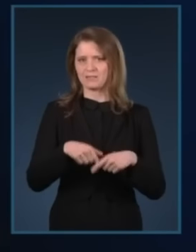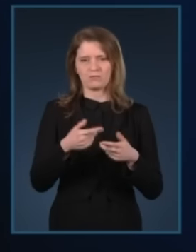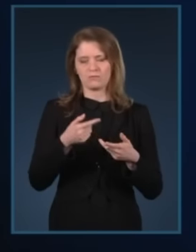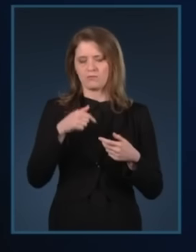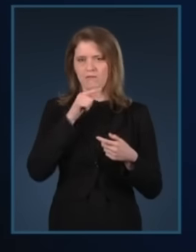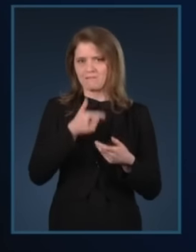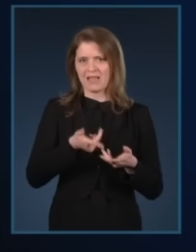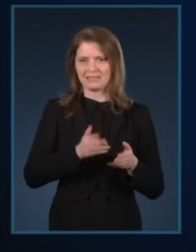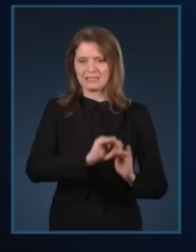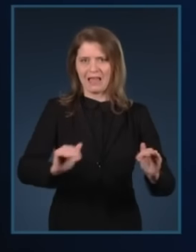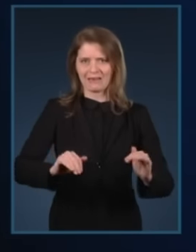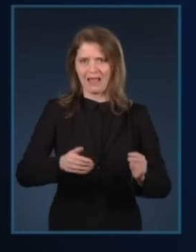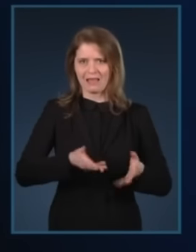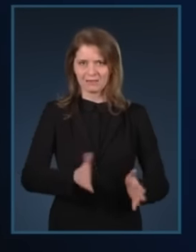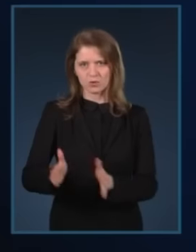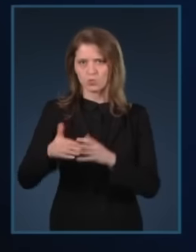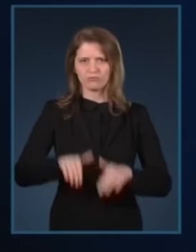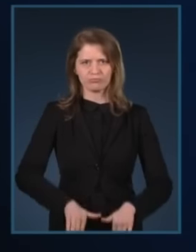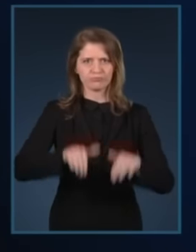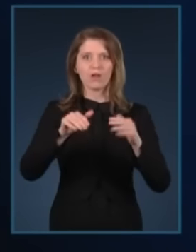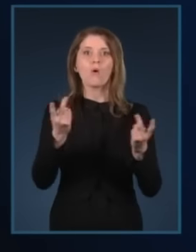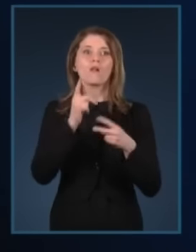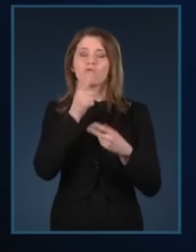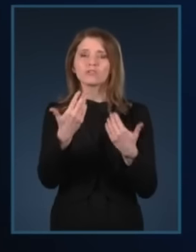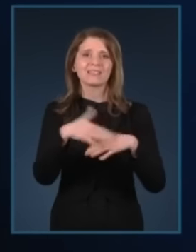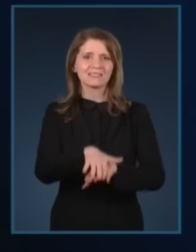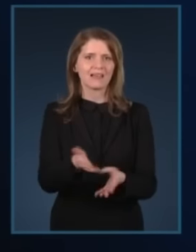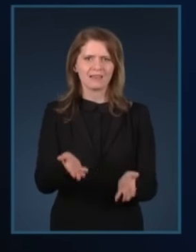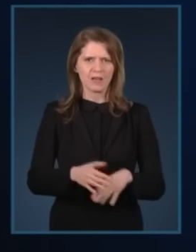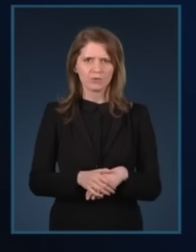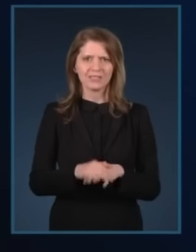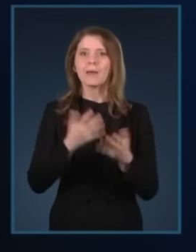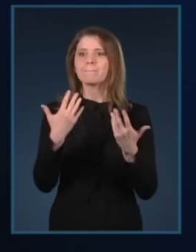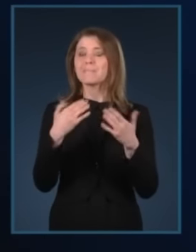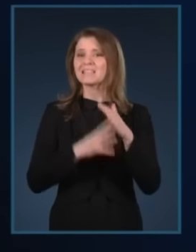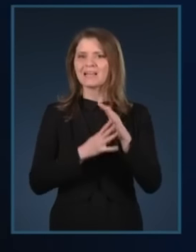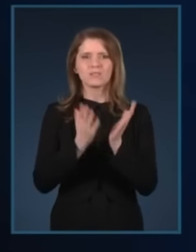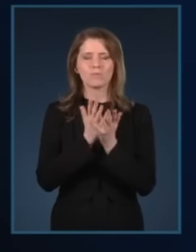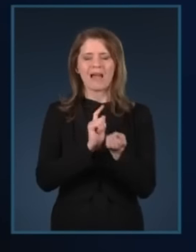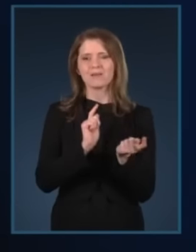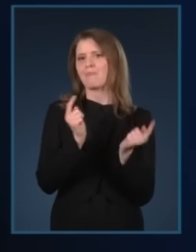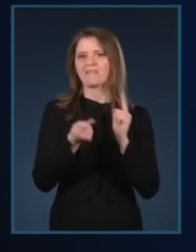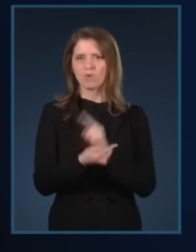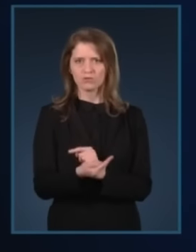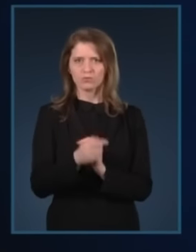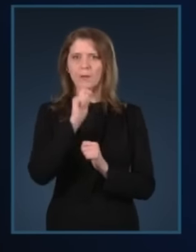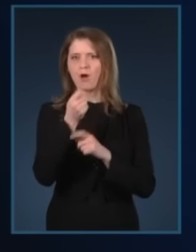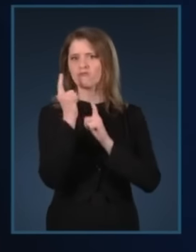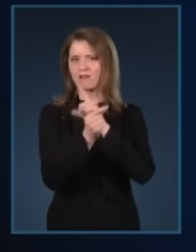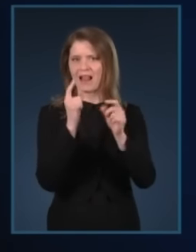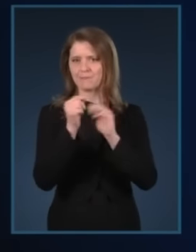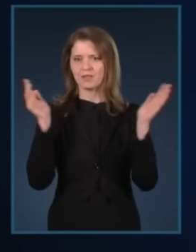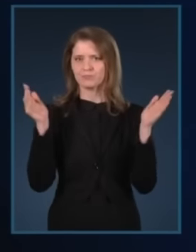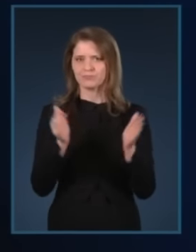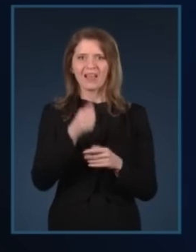és az ő gyerekeik hol fognak integrálódni. A migráció az már megfordult. A magyarok elmennek, elnéptelenedünk,